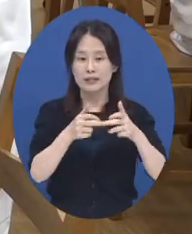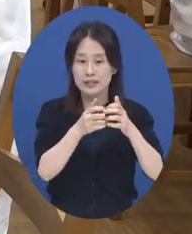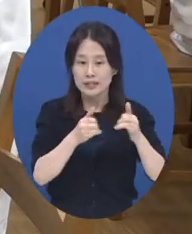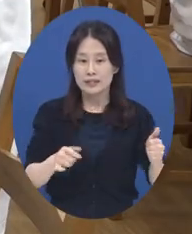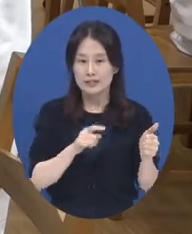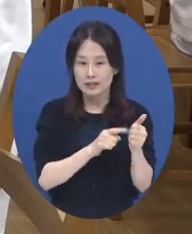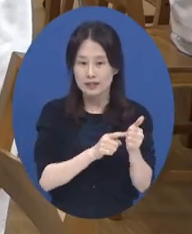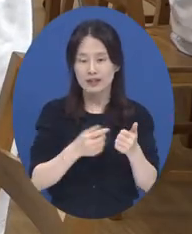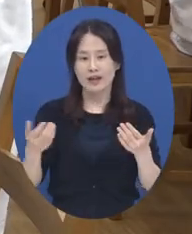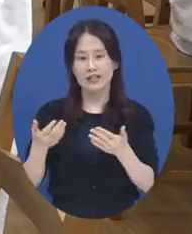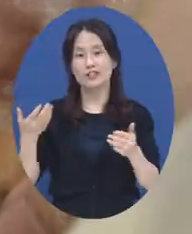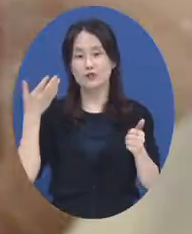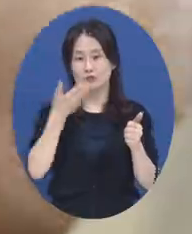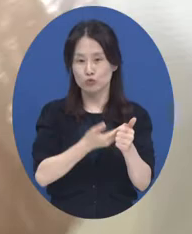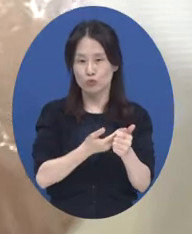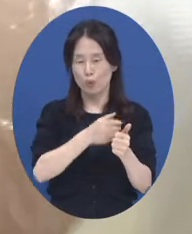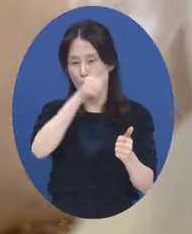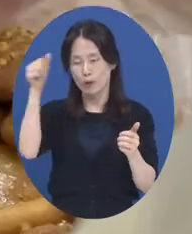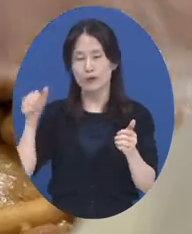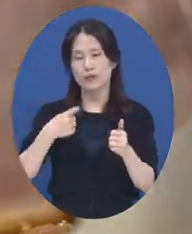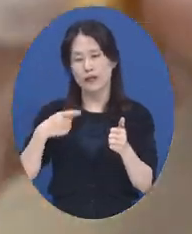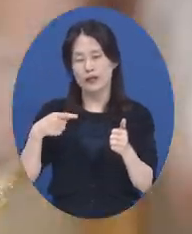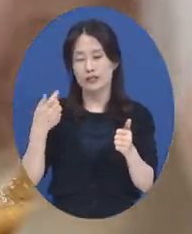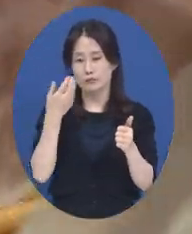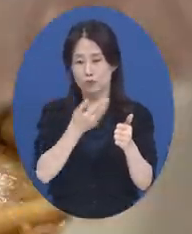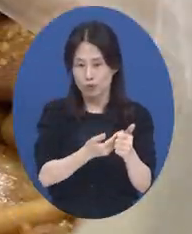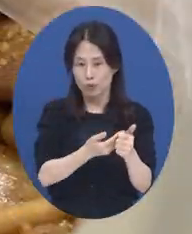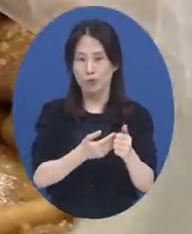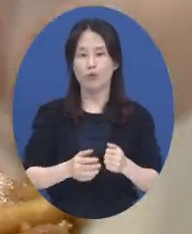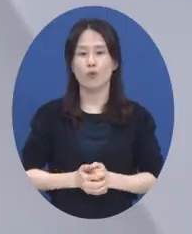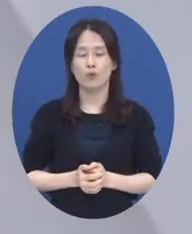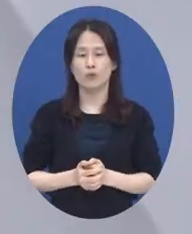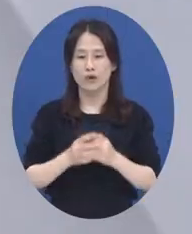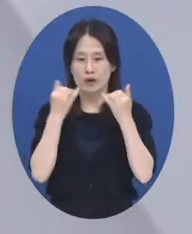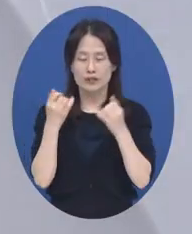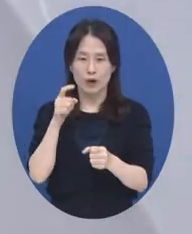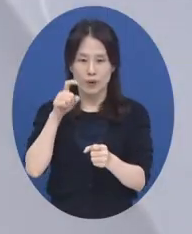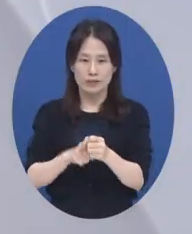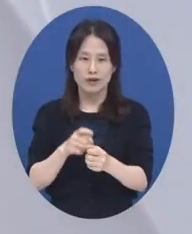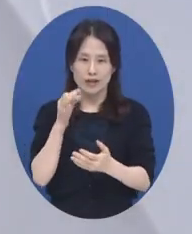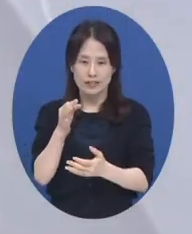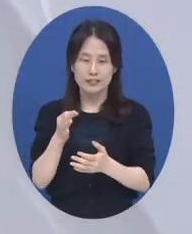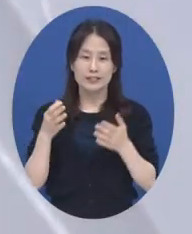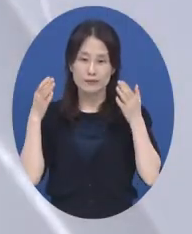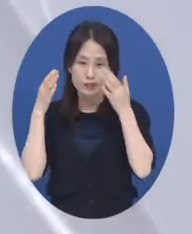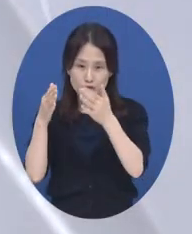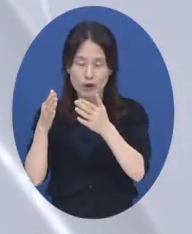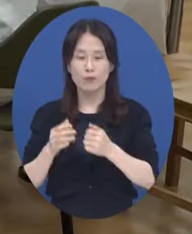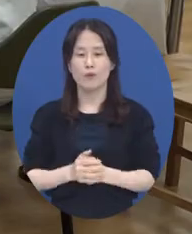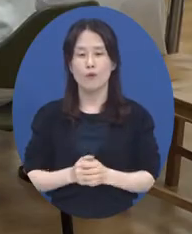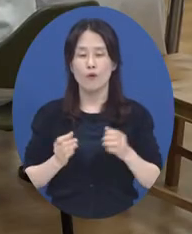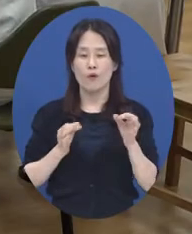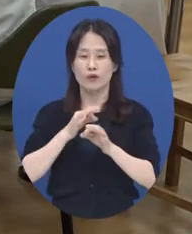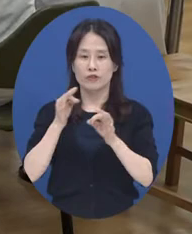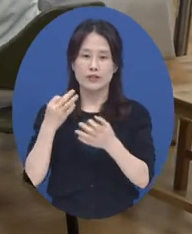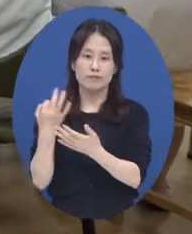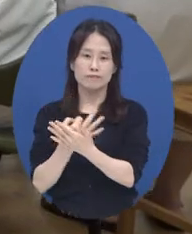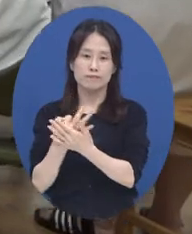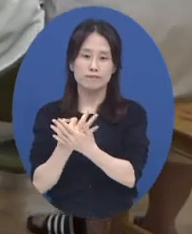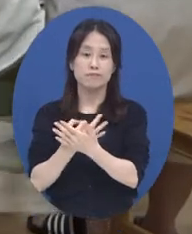발달장애인들에게 일자리와 함께 평생교육을 제공하면서 사회적 가치를 추구하는 동시에 경제활동을 하고